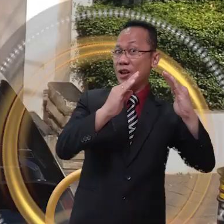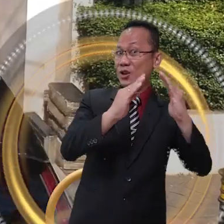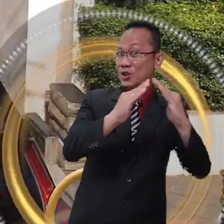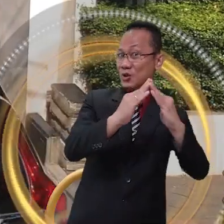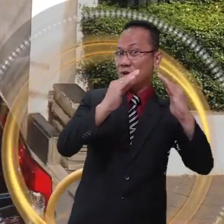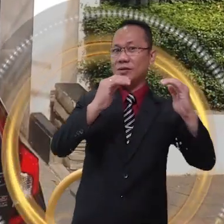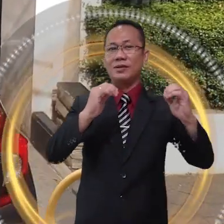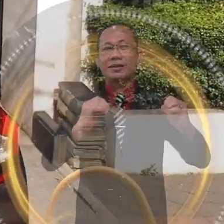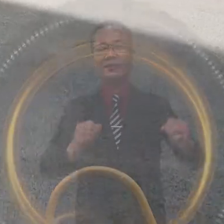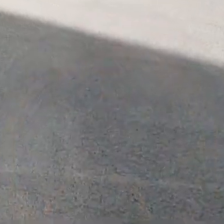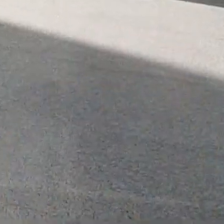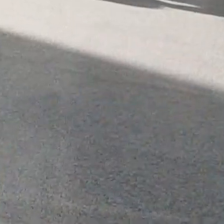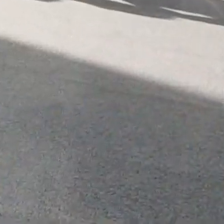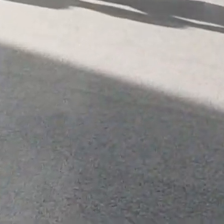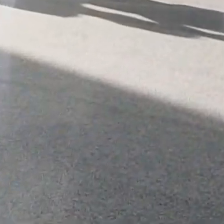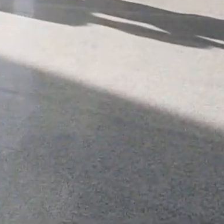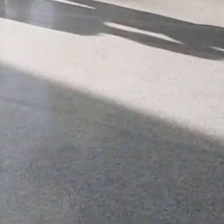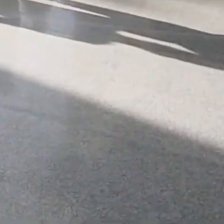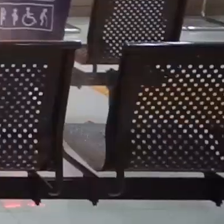berlandaskan ketentuan hukum.